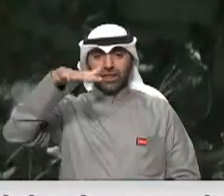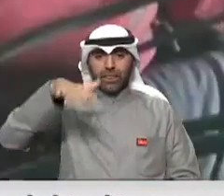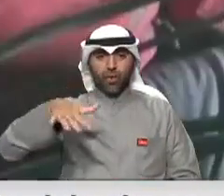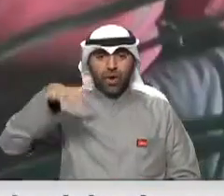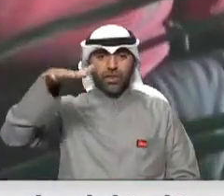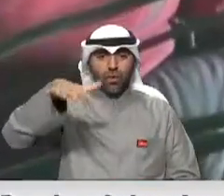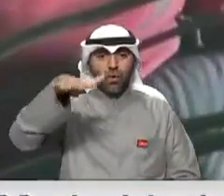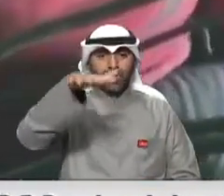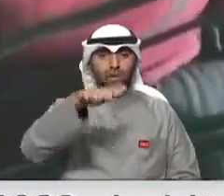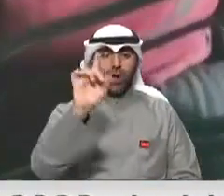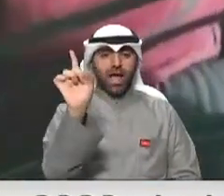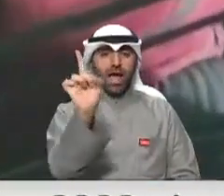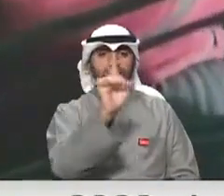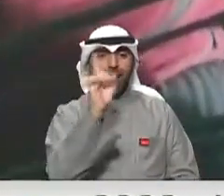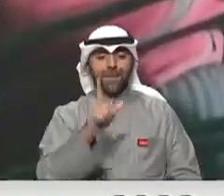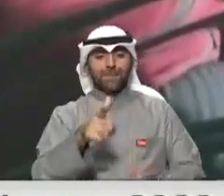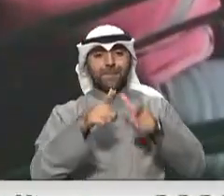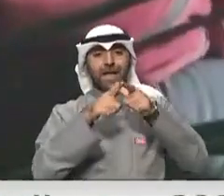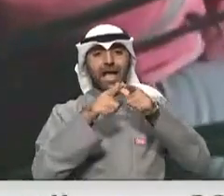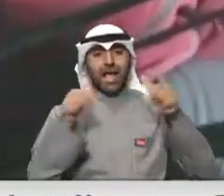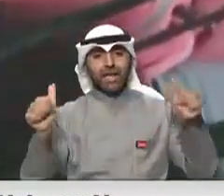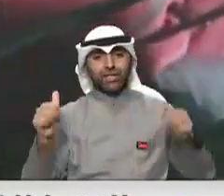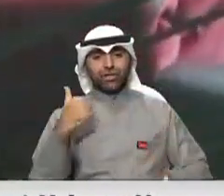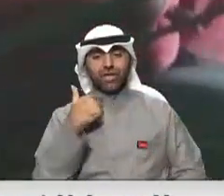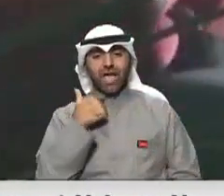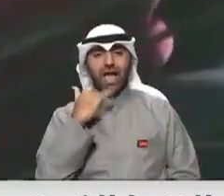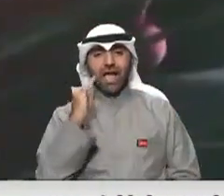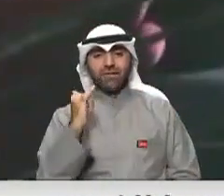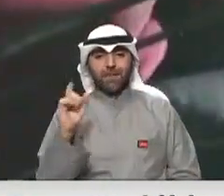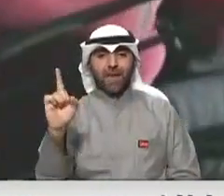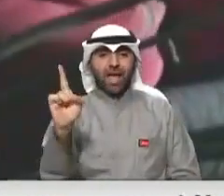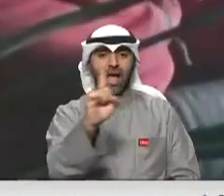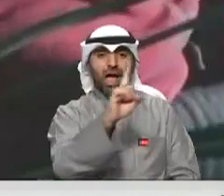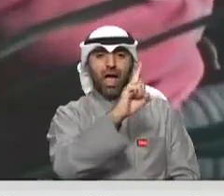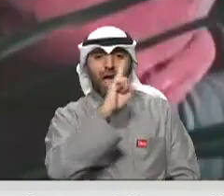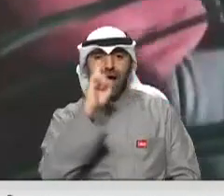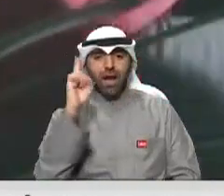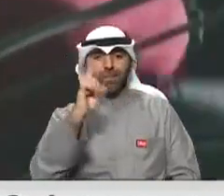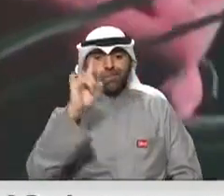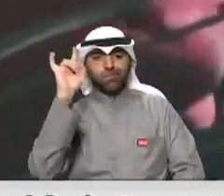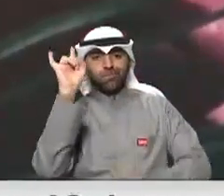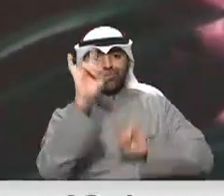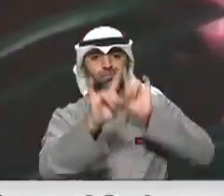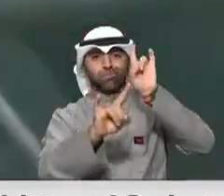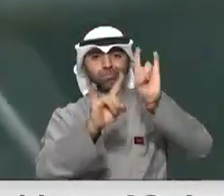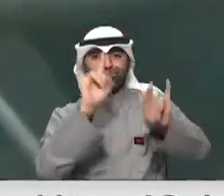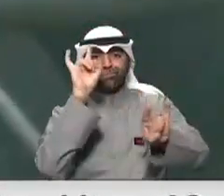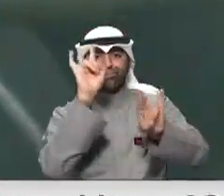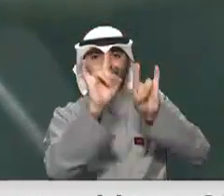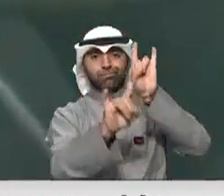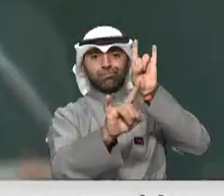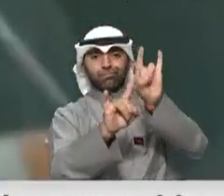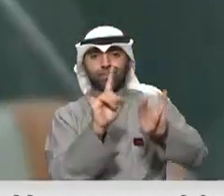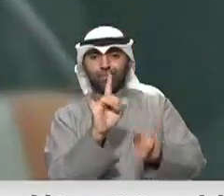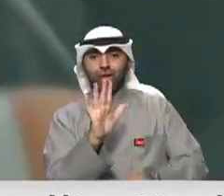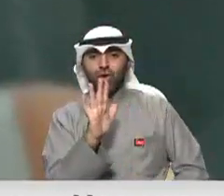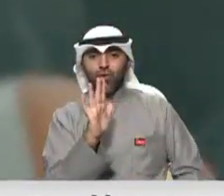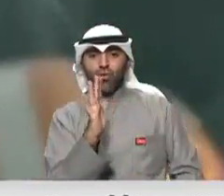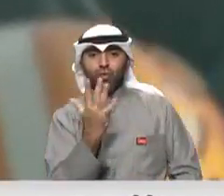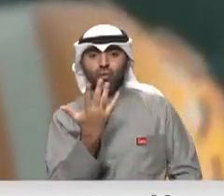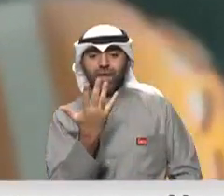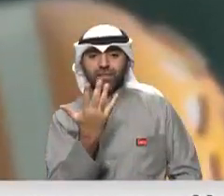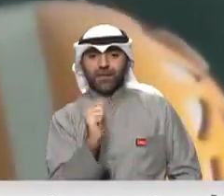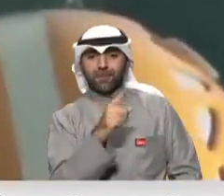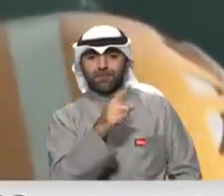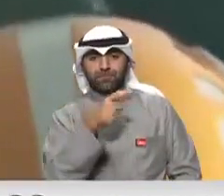هذه الكارثة من الزلزال. ويمكن كل 20 دقيقة يمكن استخراج ما لا